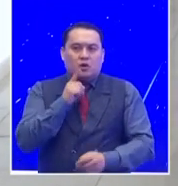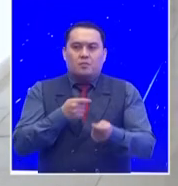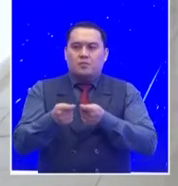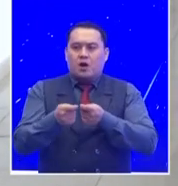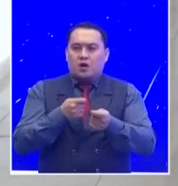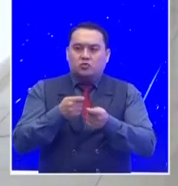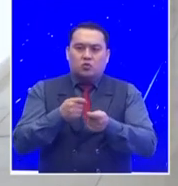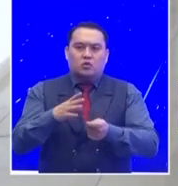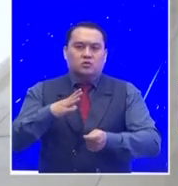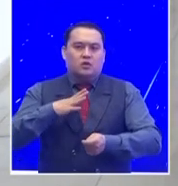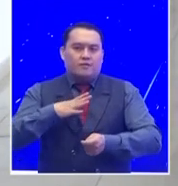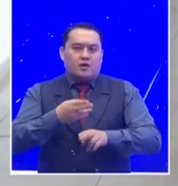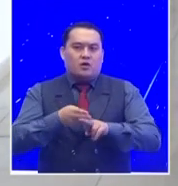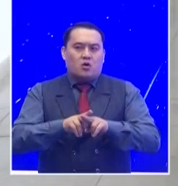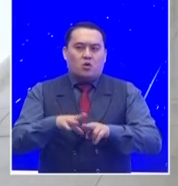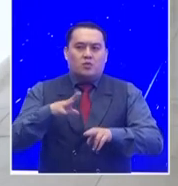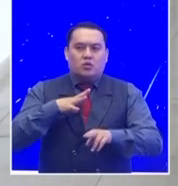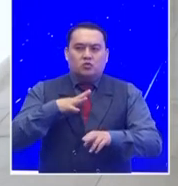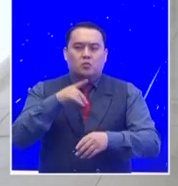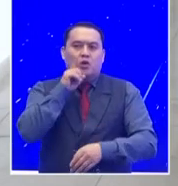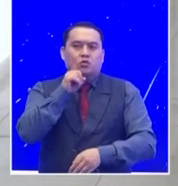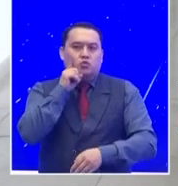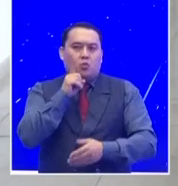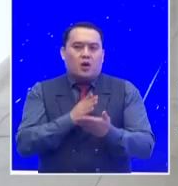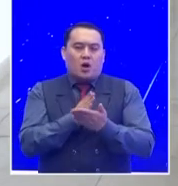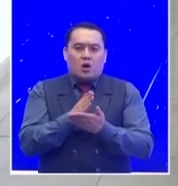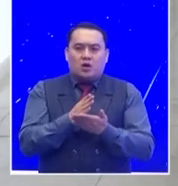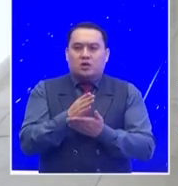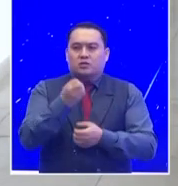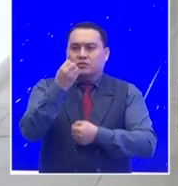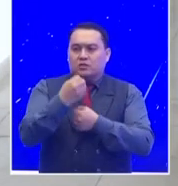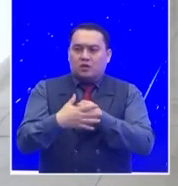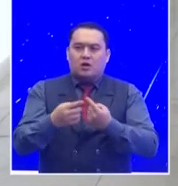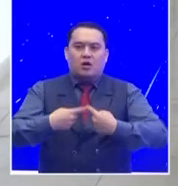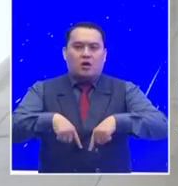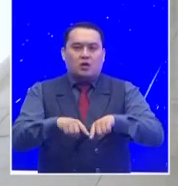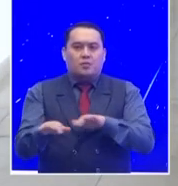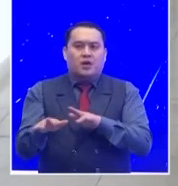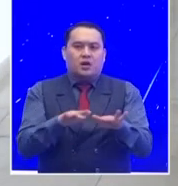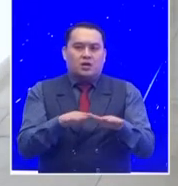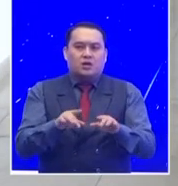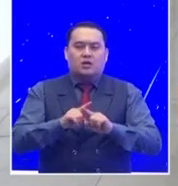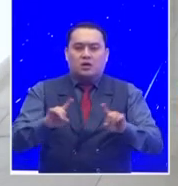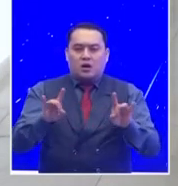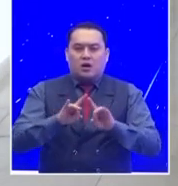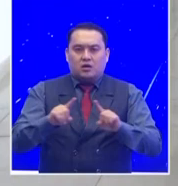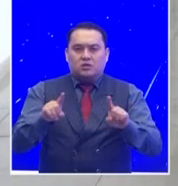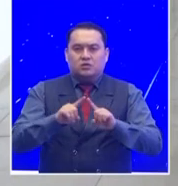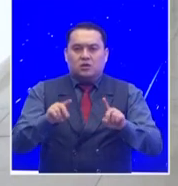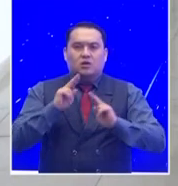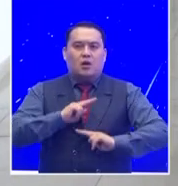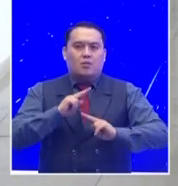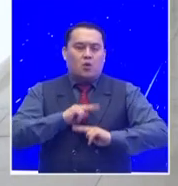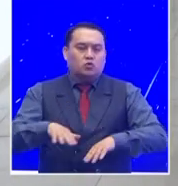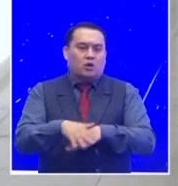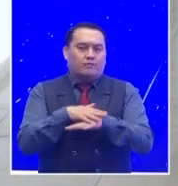Целью профилактики коронавирусной инфекции Управление молодежной политики и ресурсным центром организован ряд мероприятий по разъяснительной работе среди